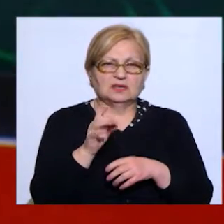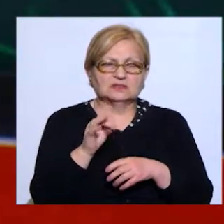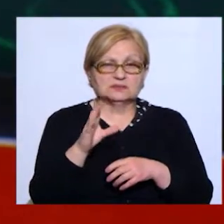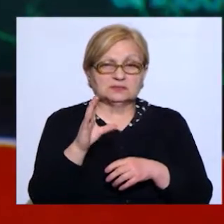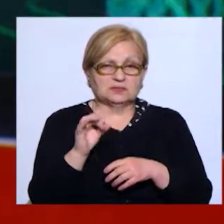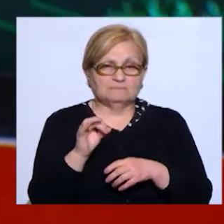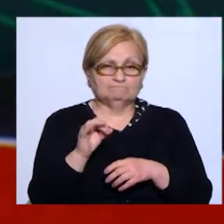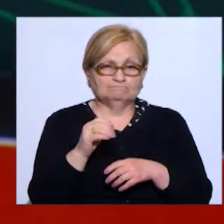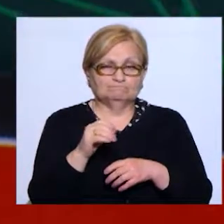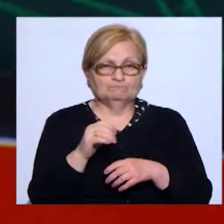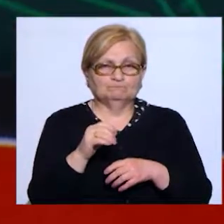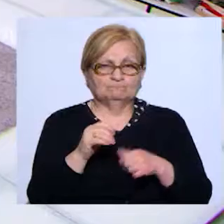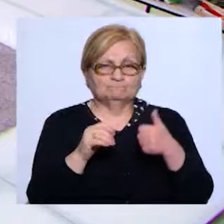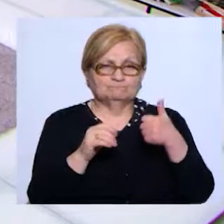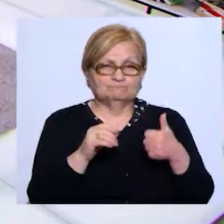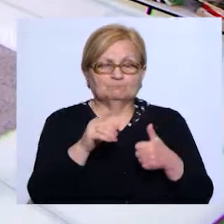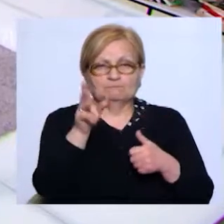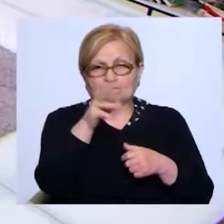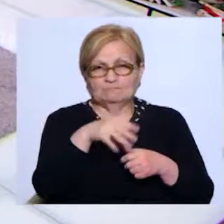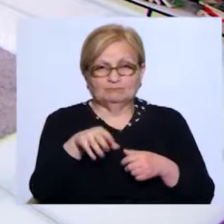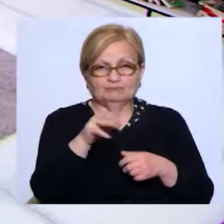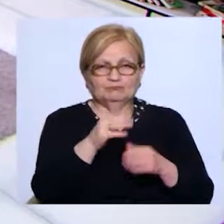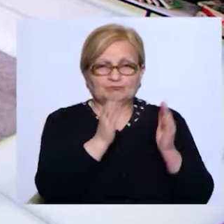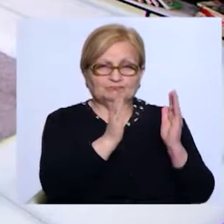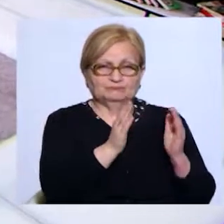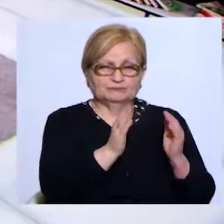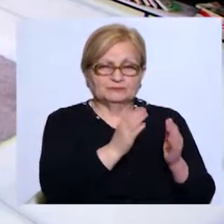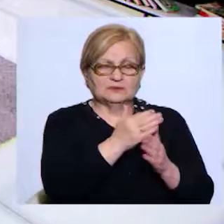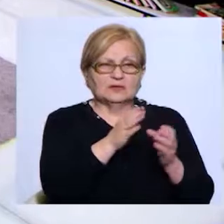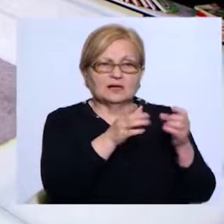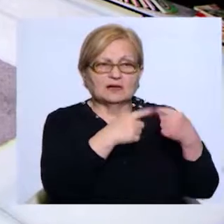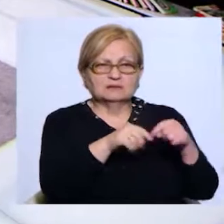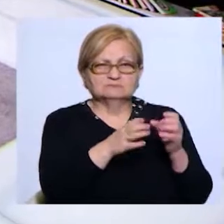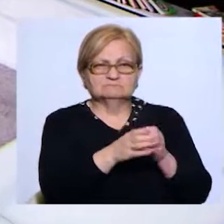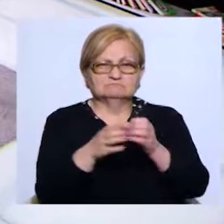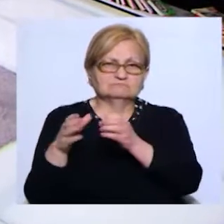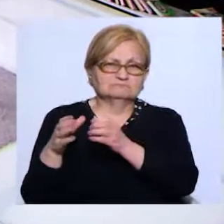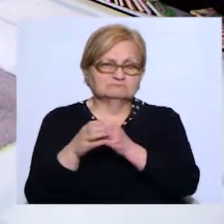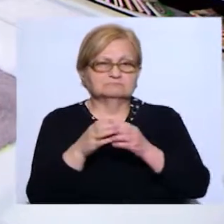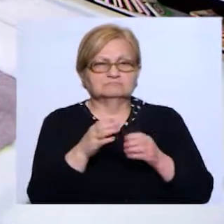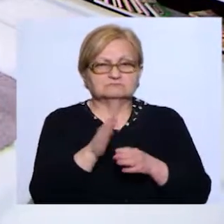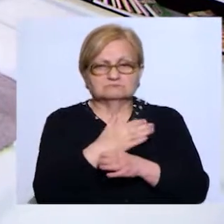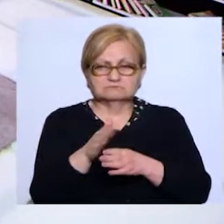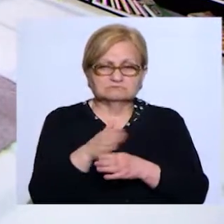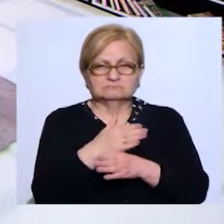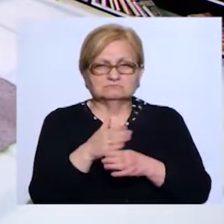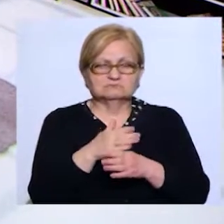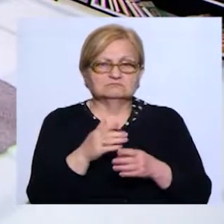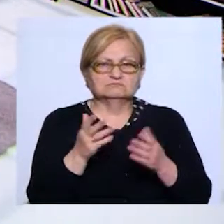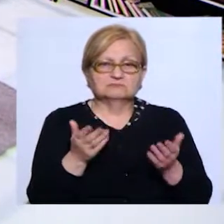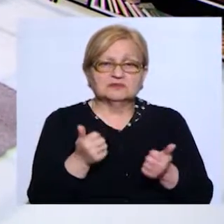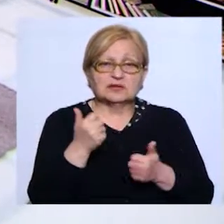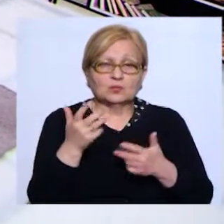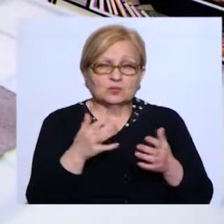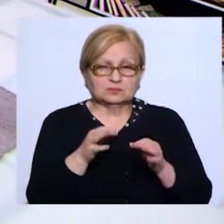ესე იგი, არის რაოდენობრივი და თვისობრივი მონაცემები, რომლის ხდება კლასიფიკაცია, შემდეგ დისკრეტული მონაცემები და გაზომვადი,